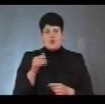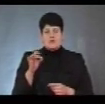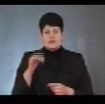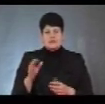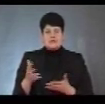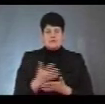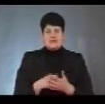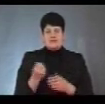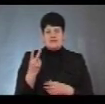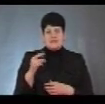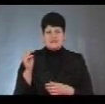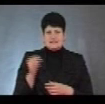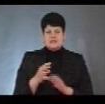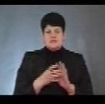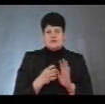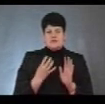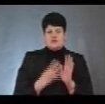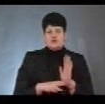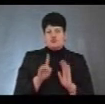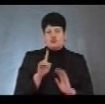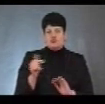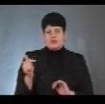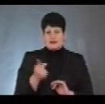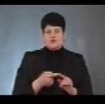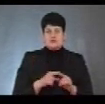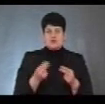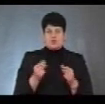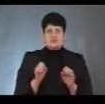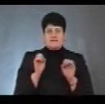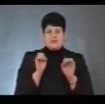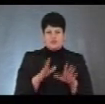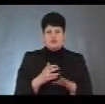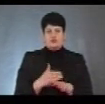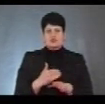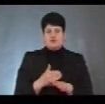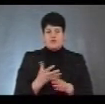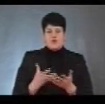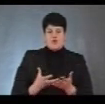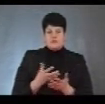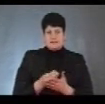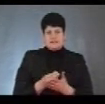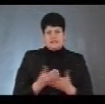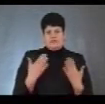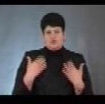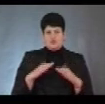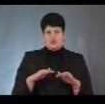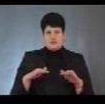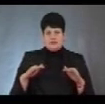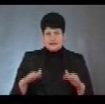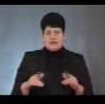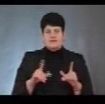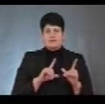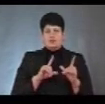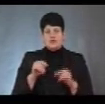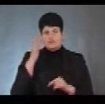зібрали 12 991 гривню. Ці кошти віддадуть, щоб частково оплатити відпочинок дітей із синдромом Дауна, на який вони